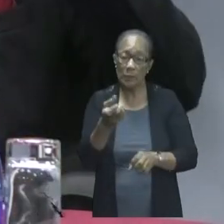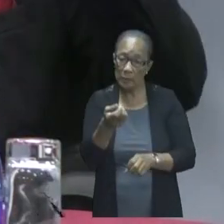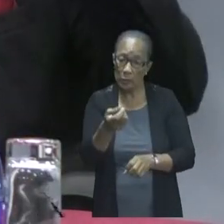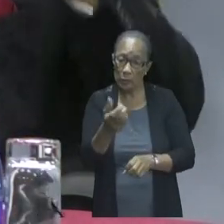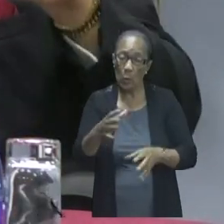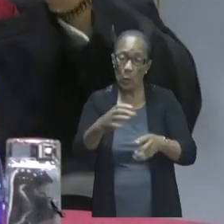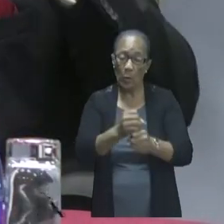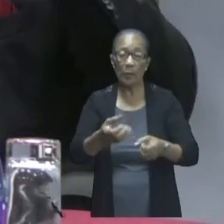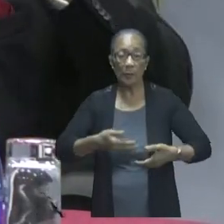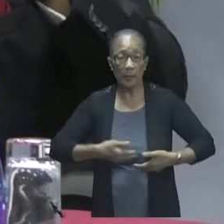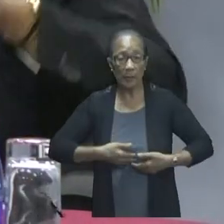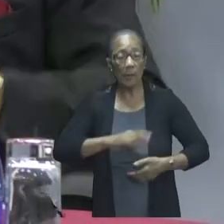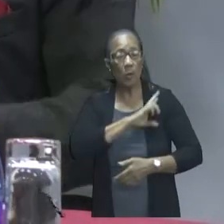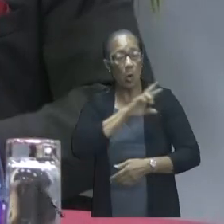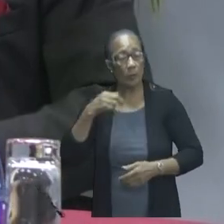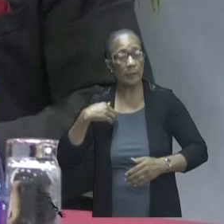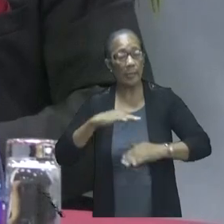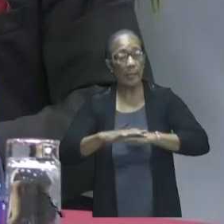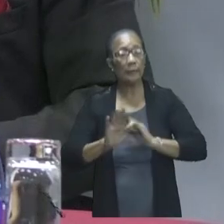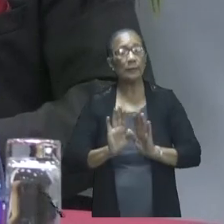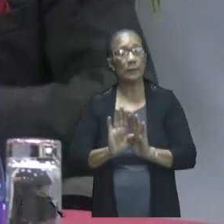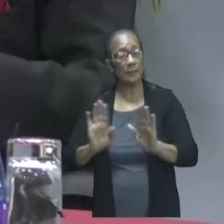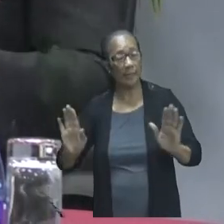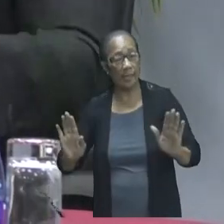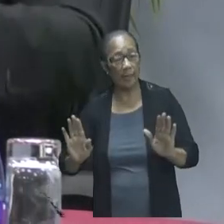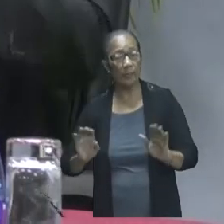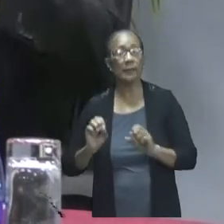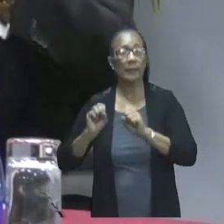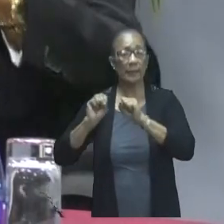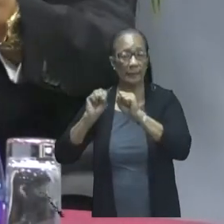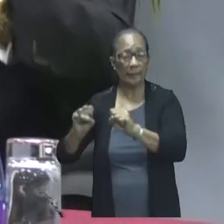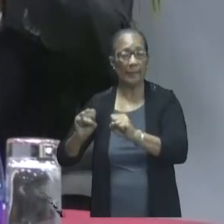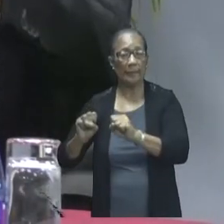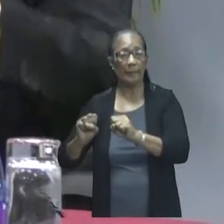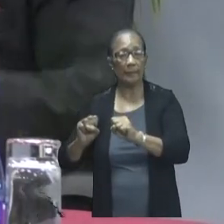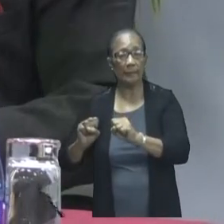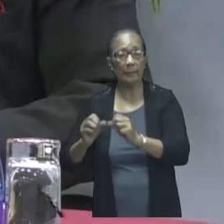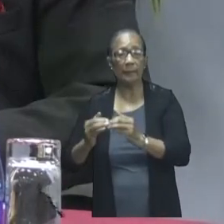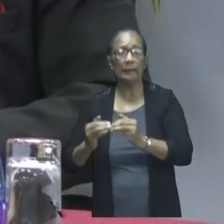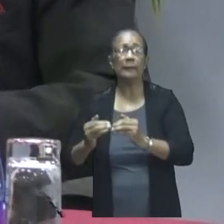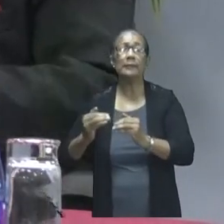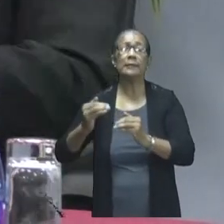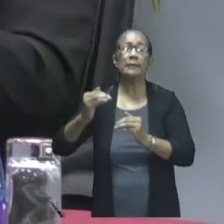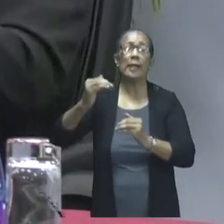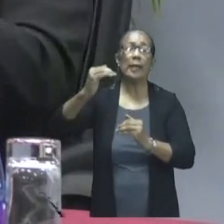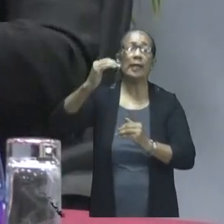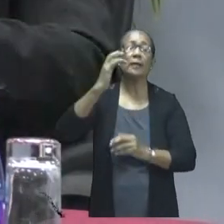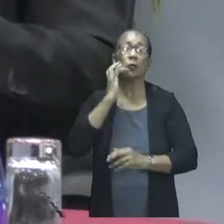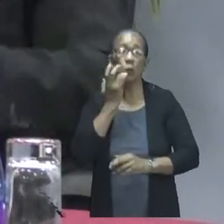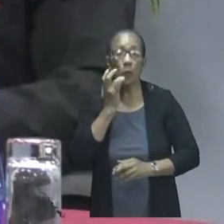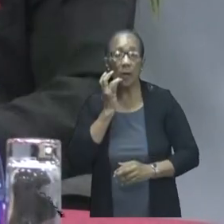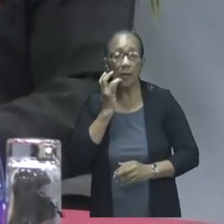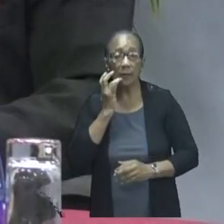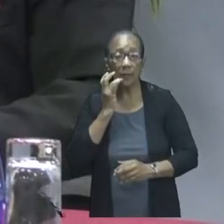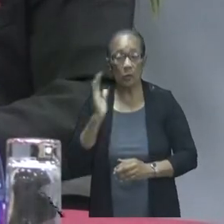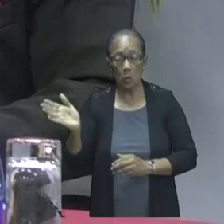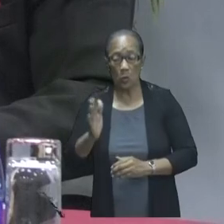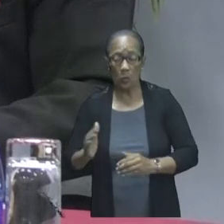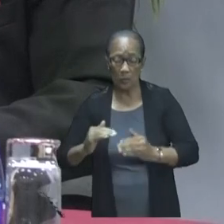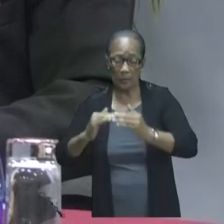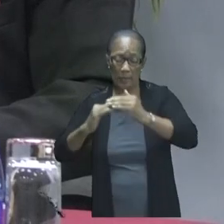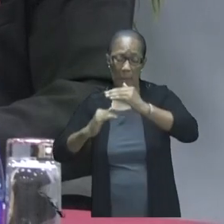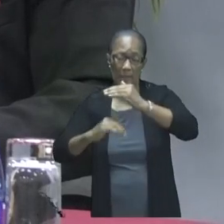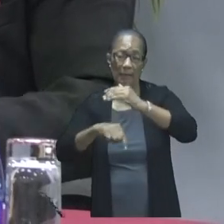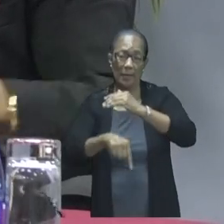onze ons land te beschermen tegen de tegen steeg het water waar wanneer de lage plus lijn